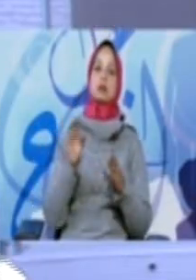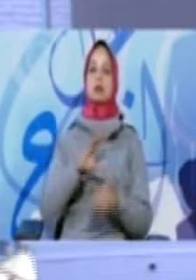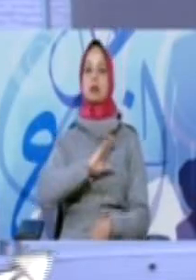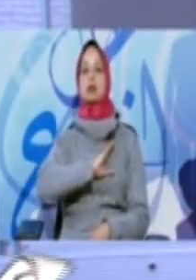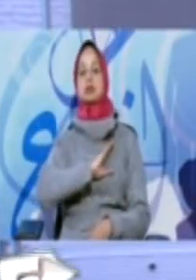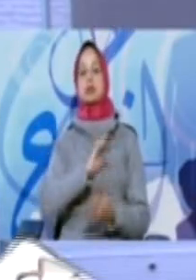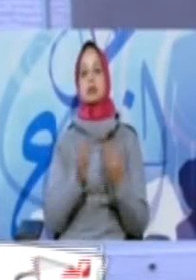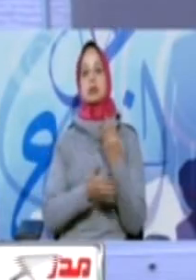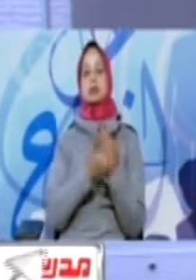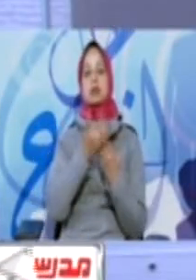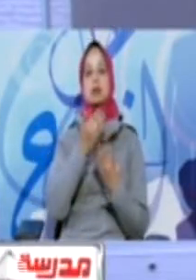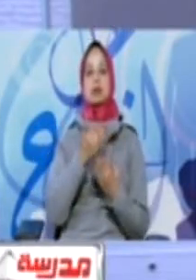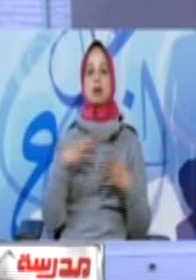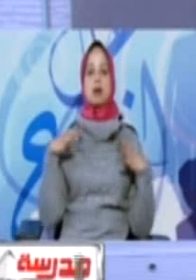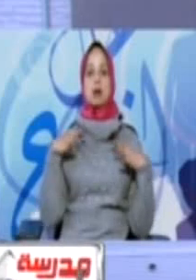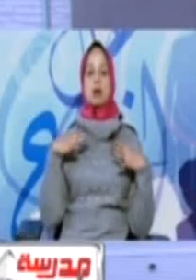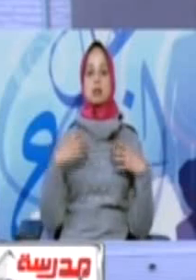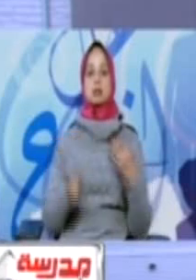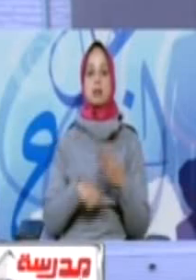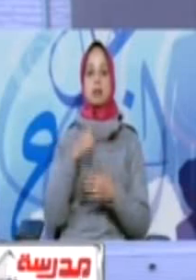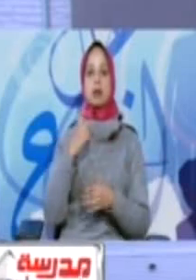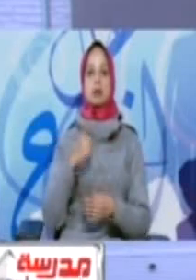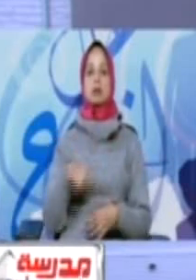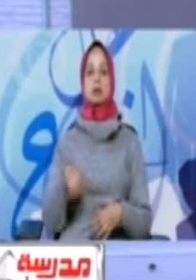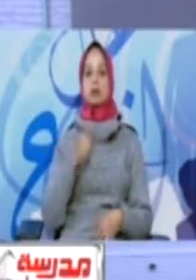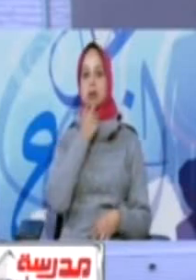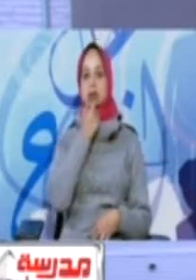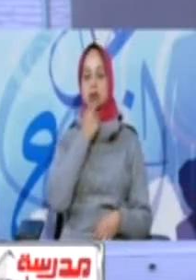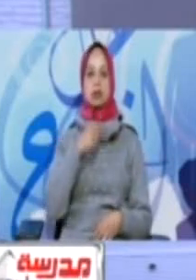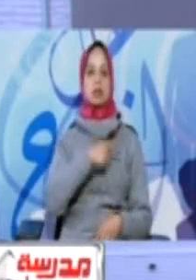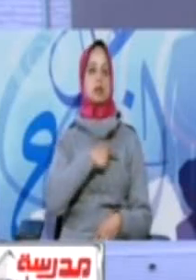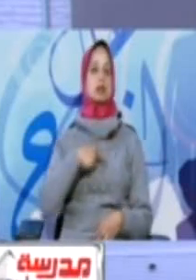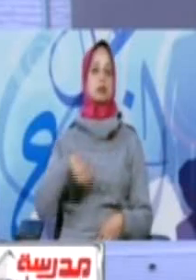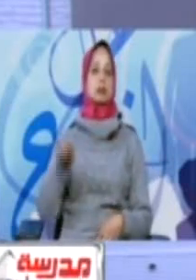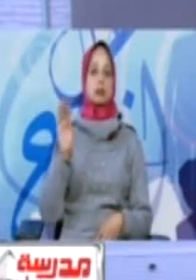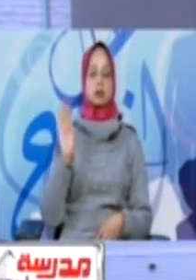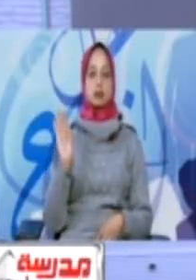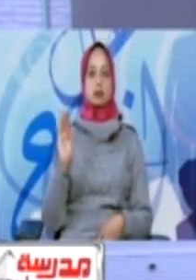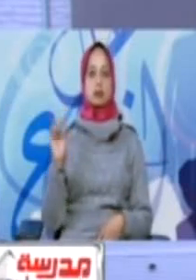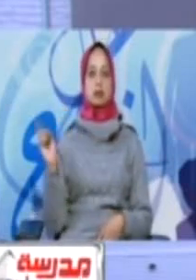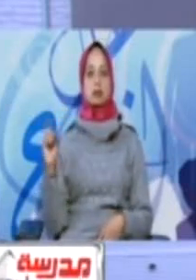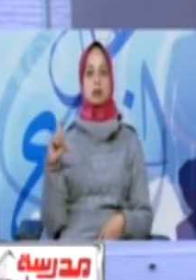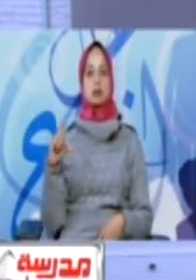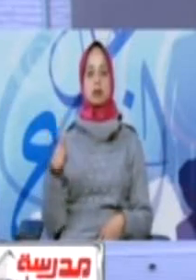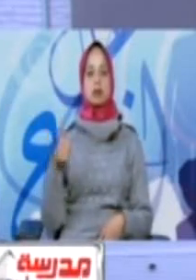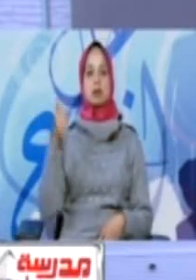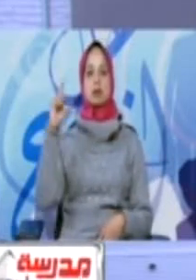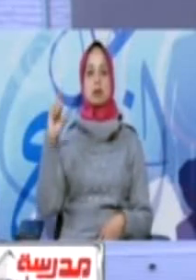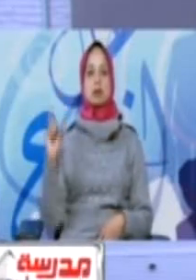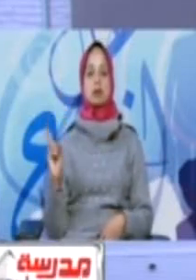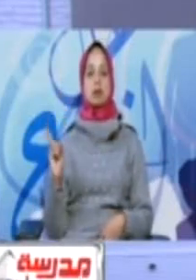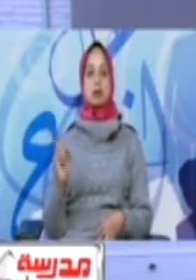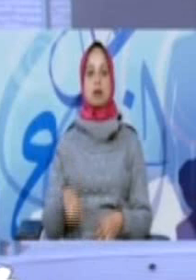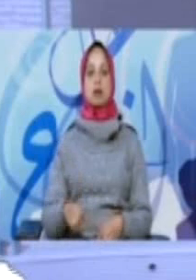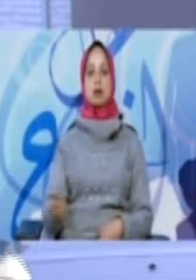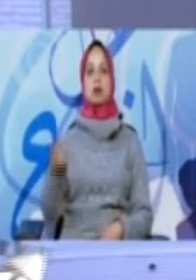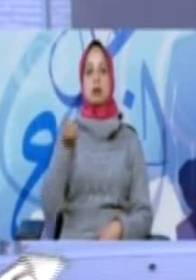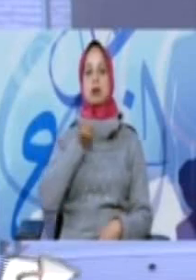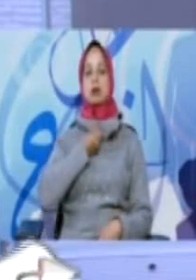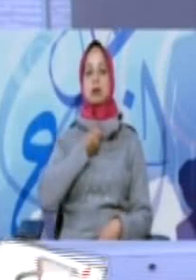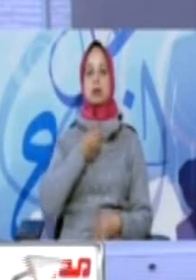الجيش بيدور انجليزي، سير لستاك او السردار. قيام متطرفين وطنيين